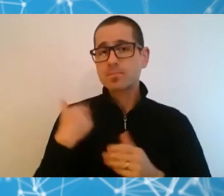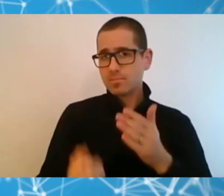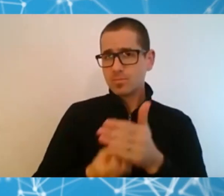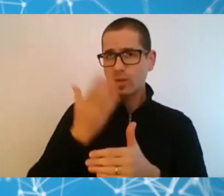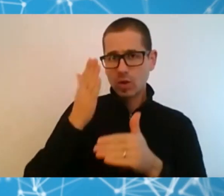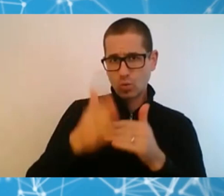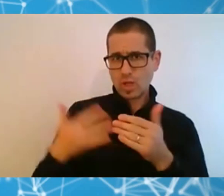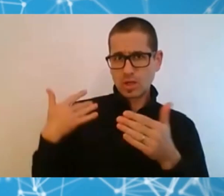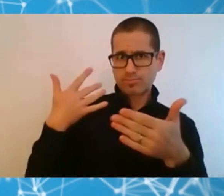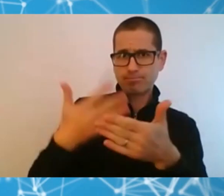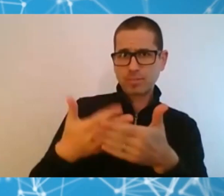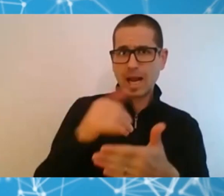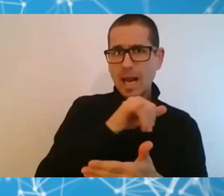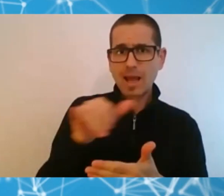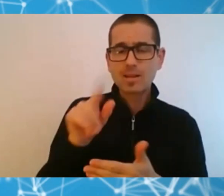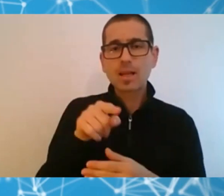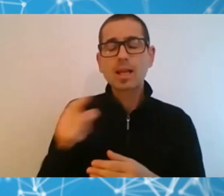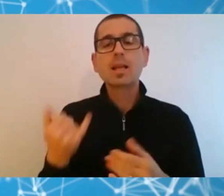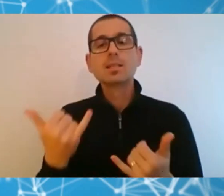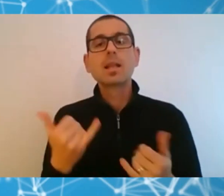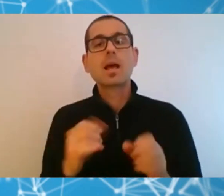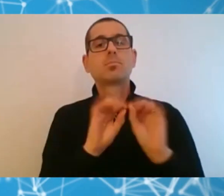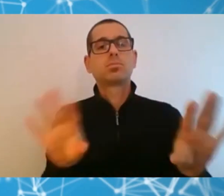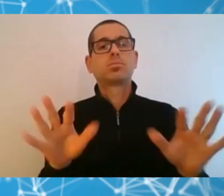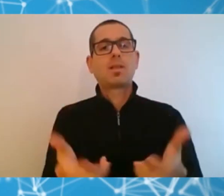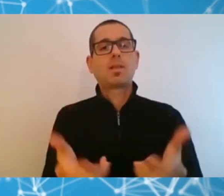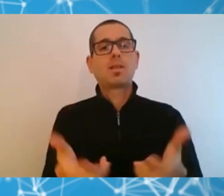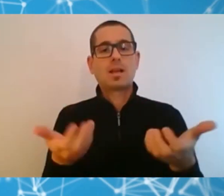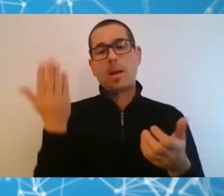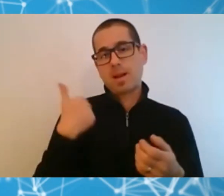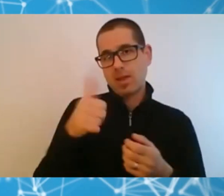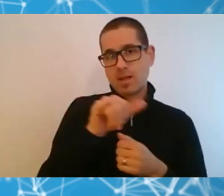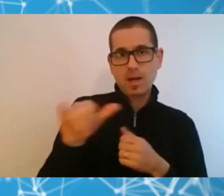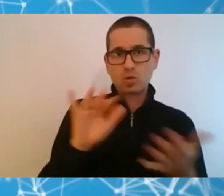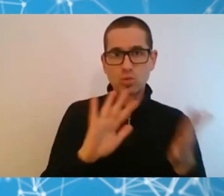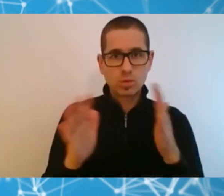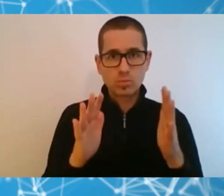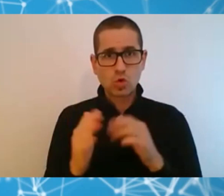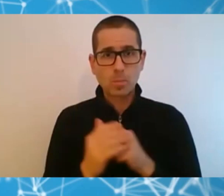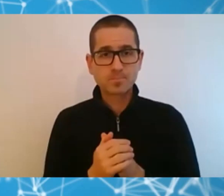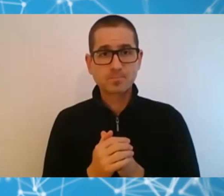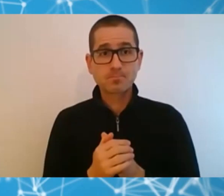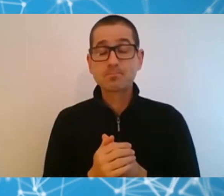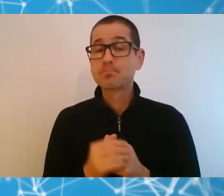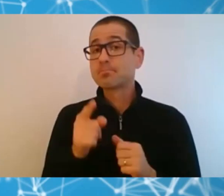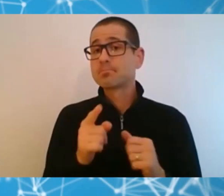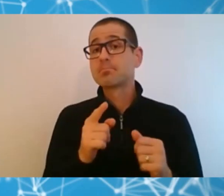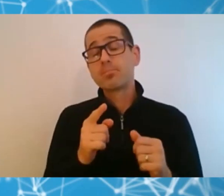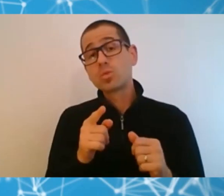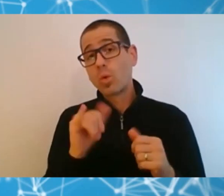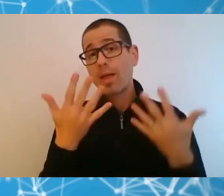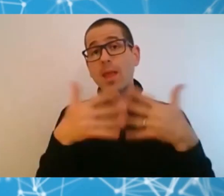letih in je pravzaprav prišel na tržišče pred dobrim letom. Gre pa pravzaprav za napravo,